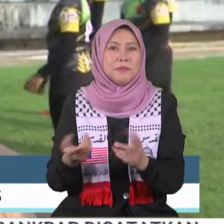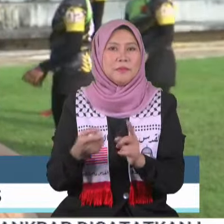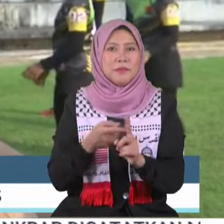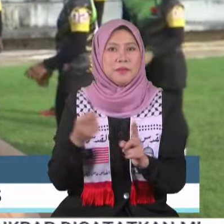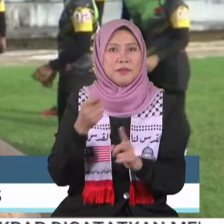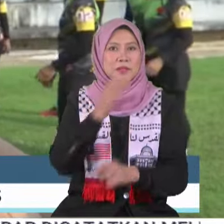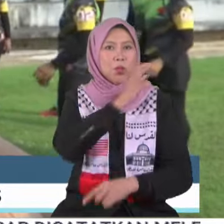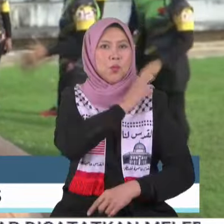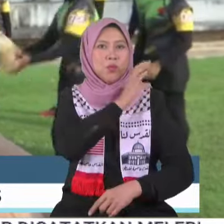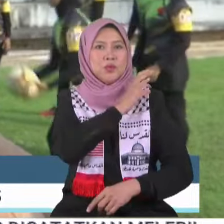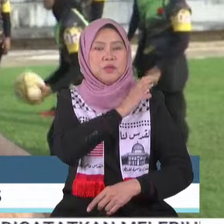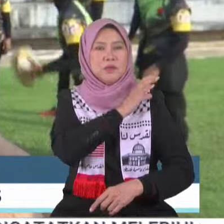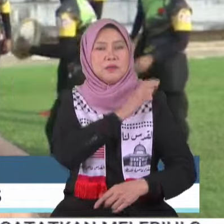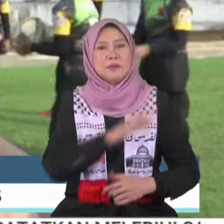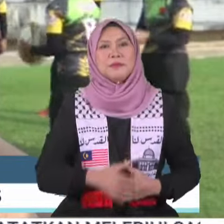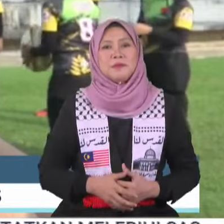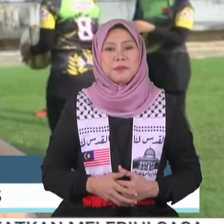coaches.